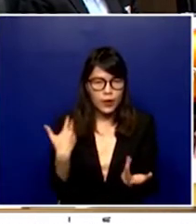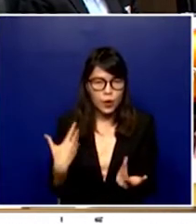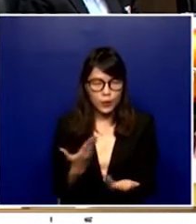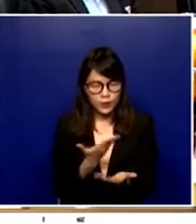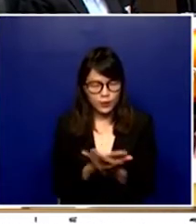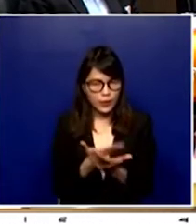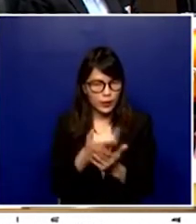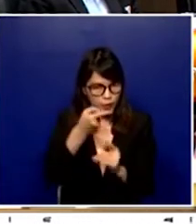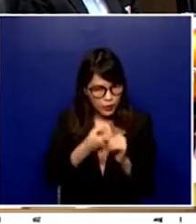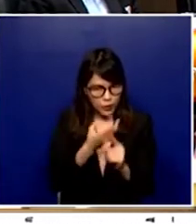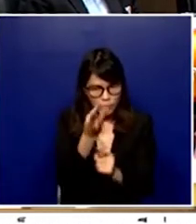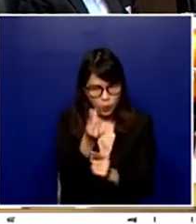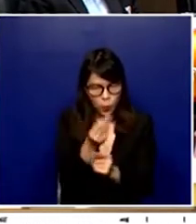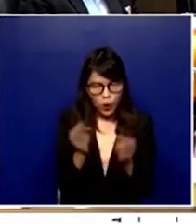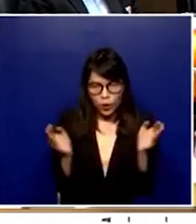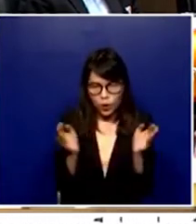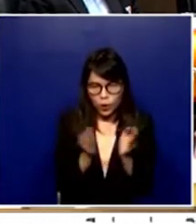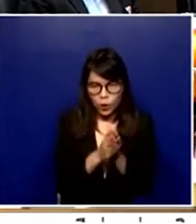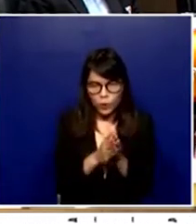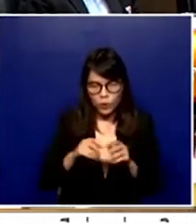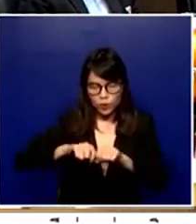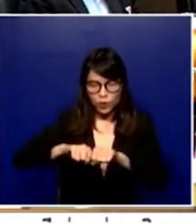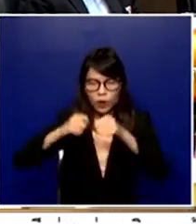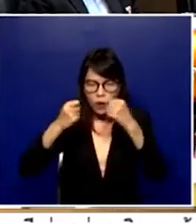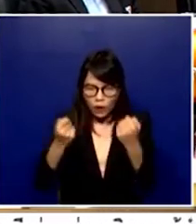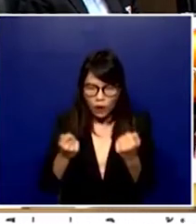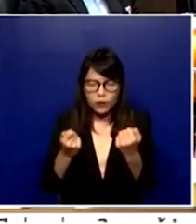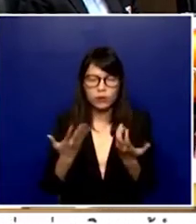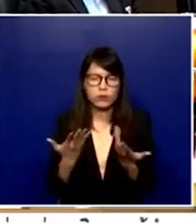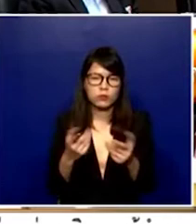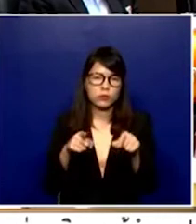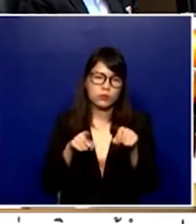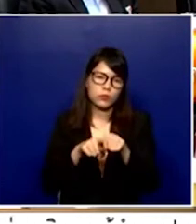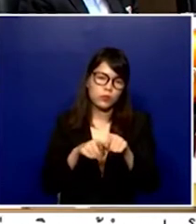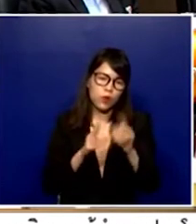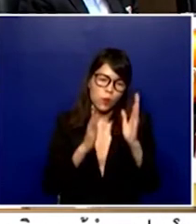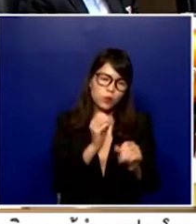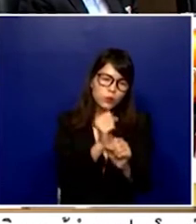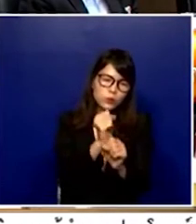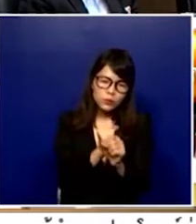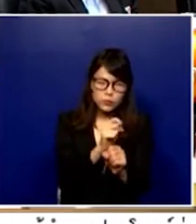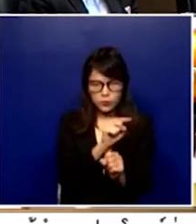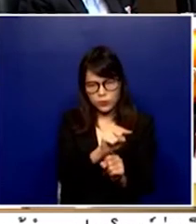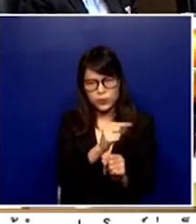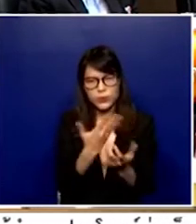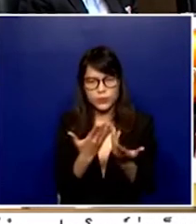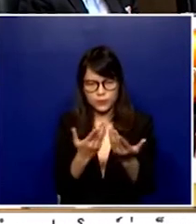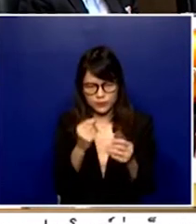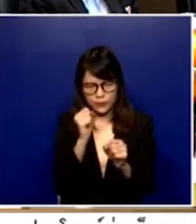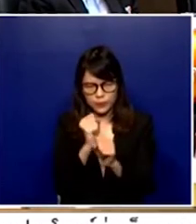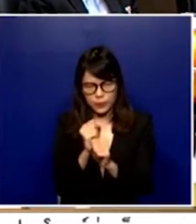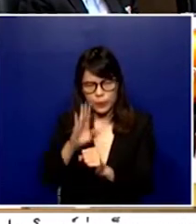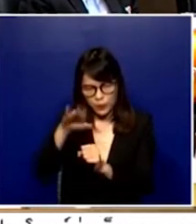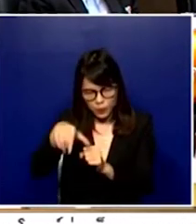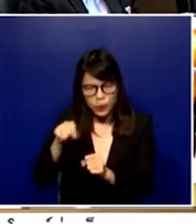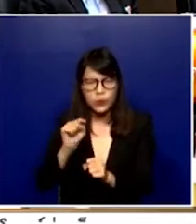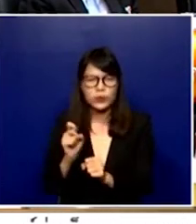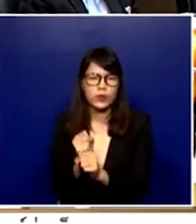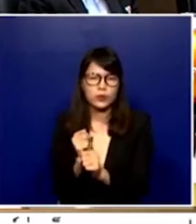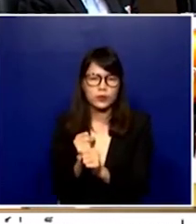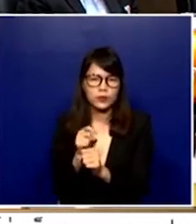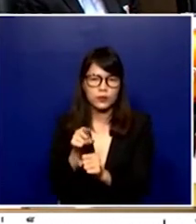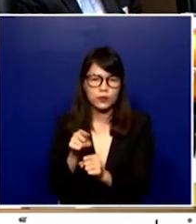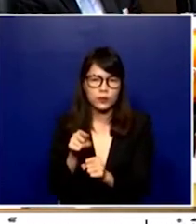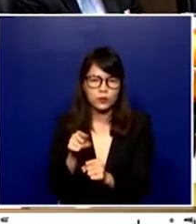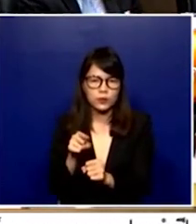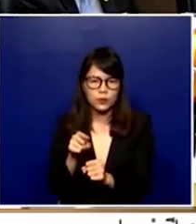คำนวผสีหากนัที่จ่ายด้วยท่ประทานไม่มีของงานเหล่านั้หกเจ้ากโงานเหลานั้นพณักงานบริษSinceเหล่านั้นไม่